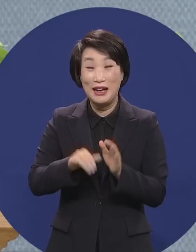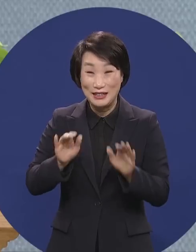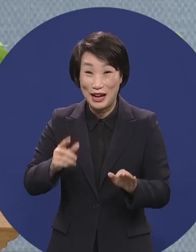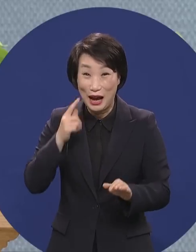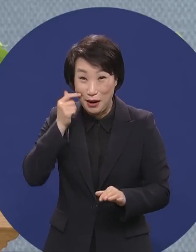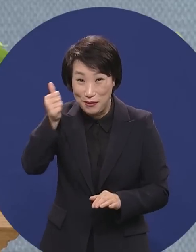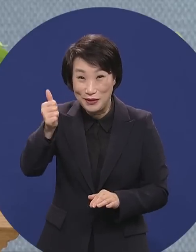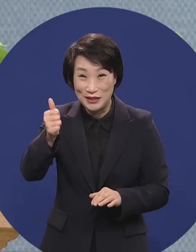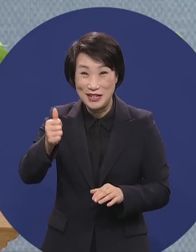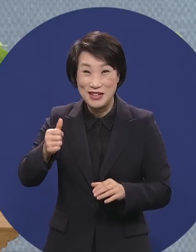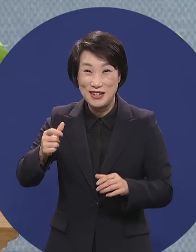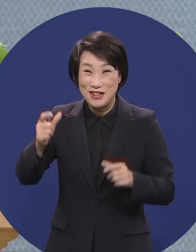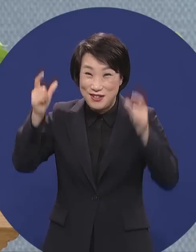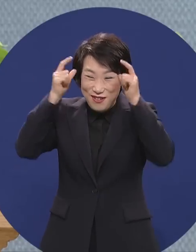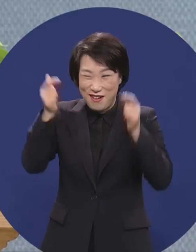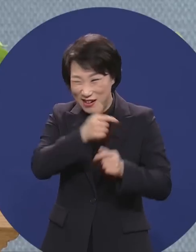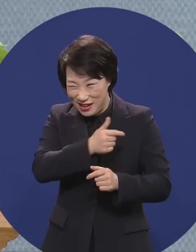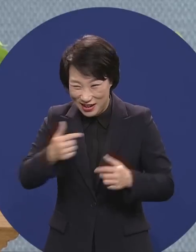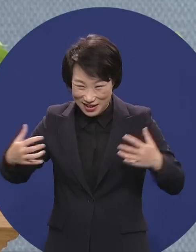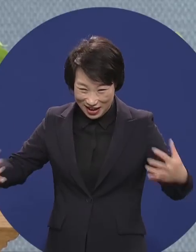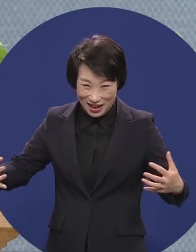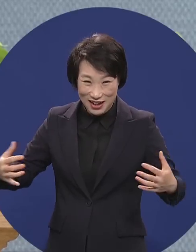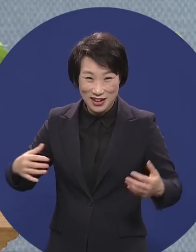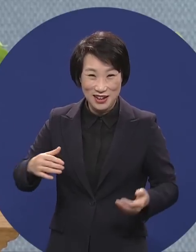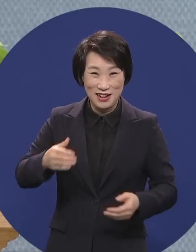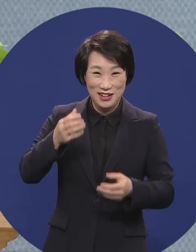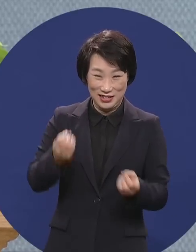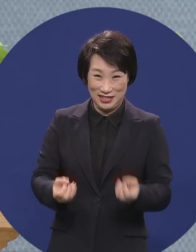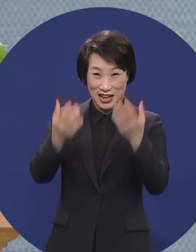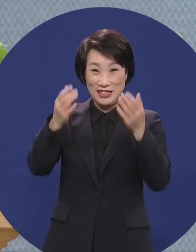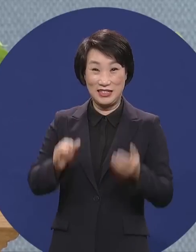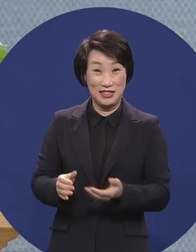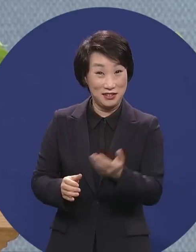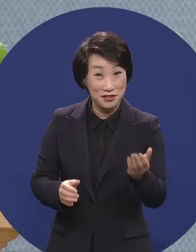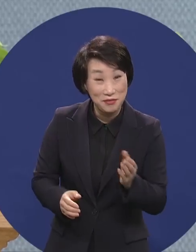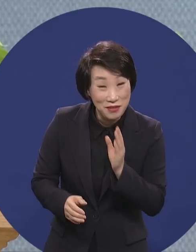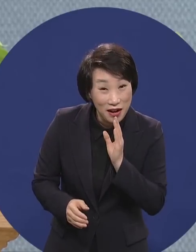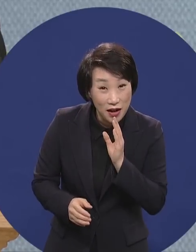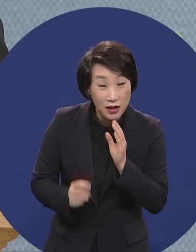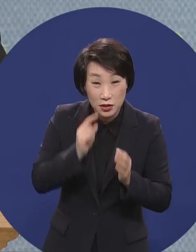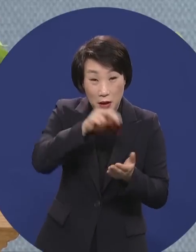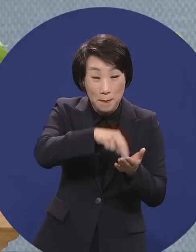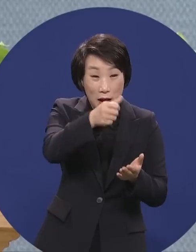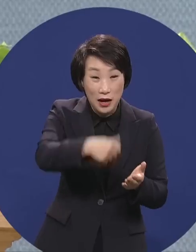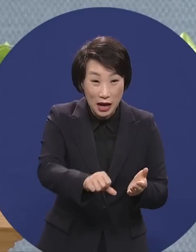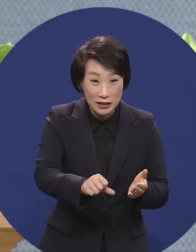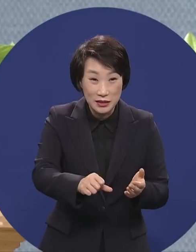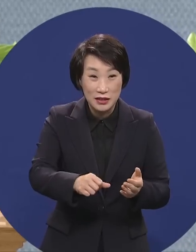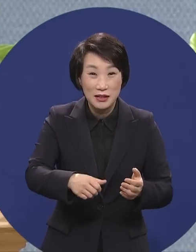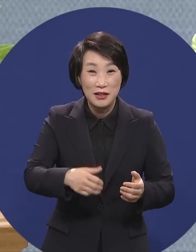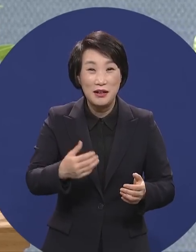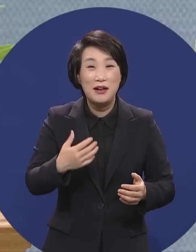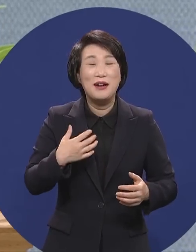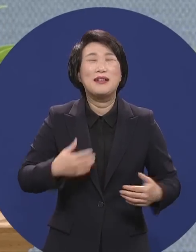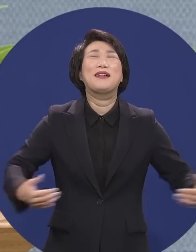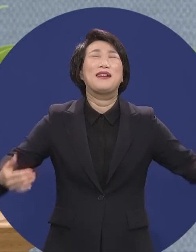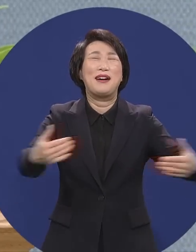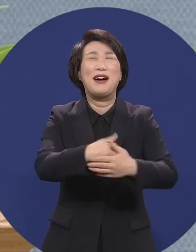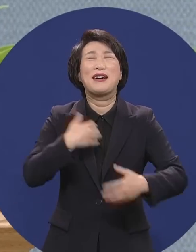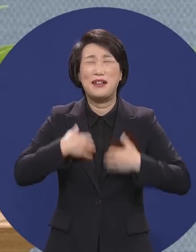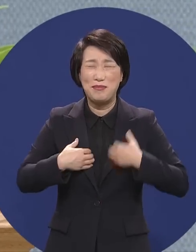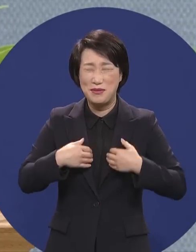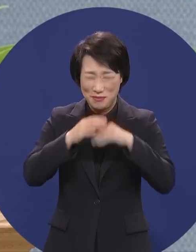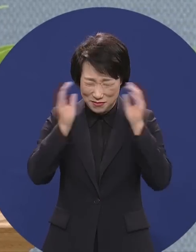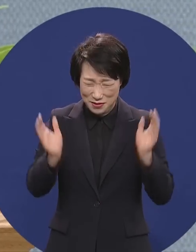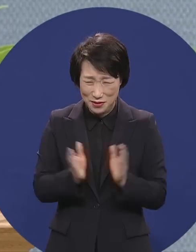아버지는 살진 송아지를 잡고 탕자를 받아들인 기쁨의 모든